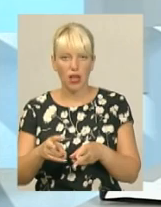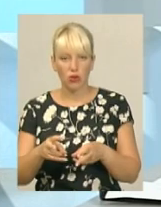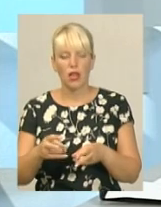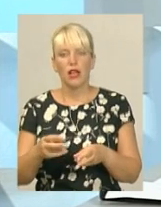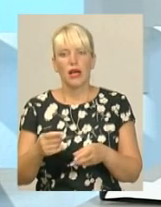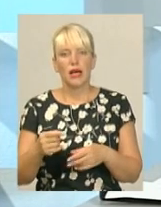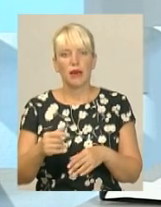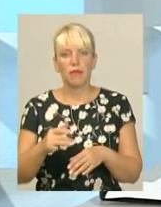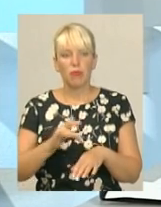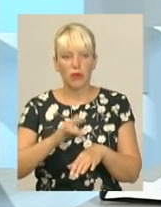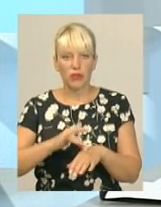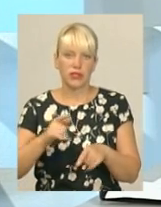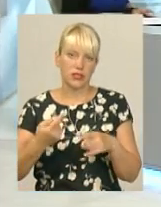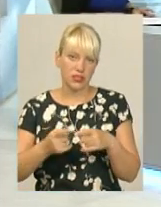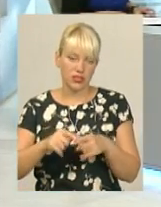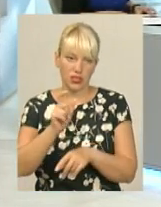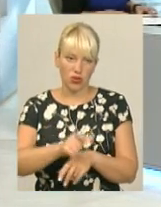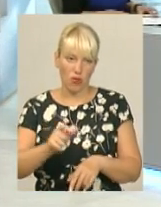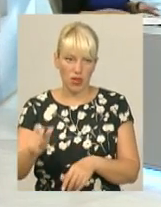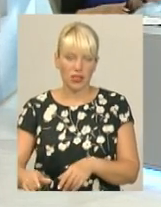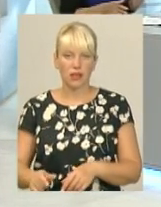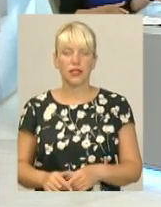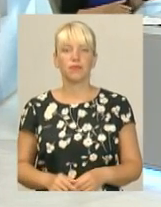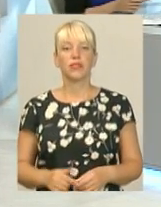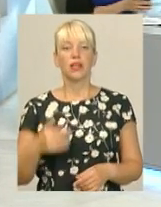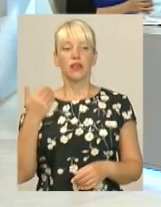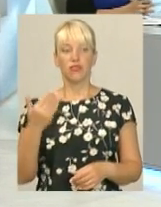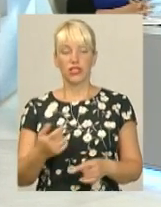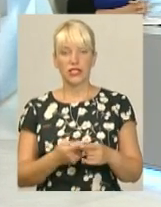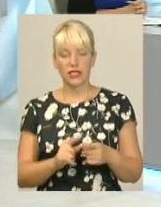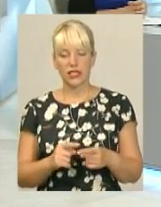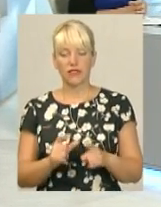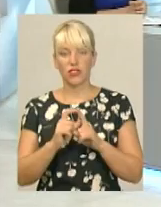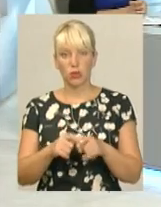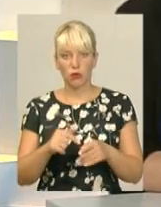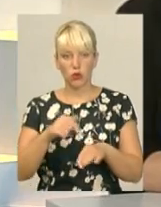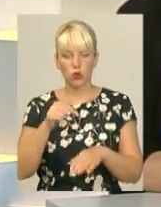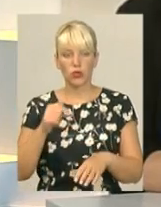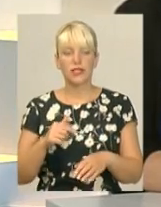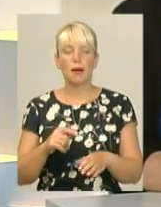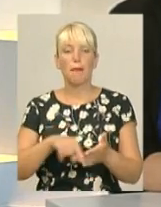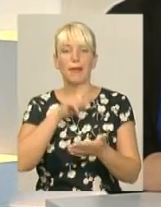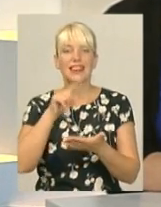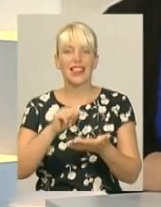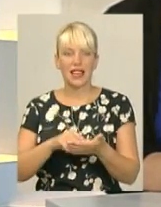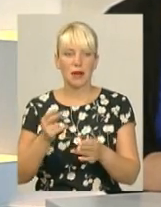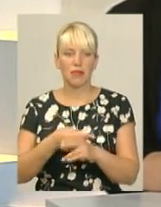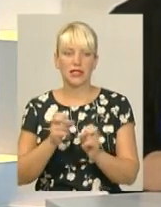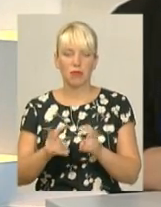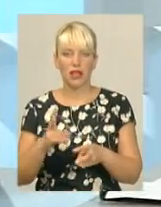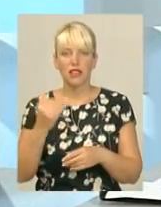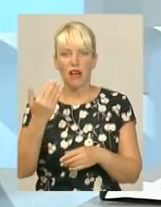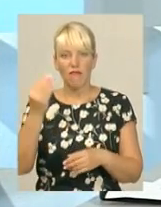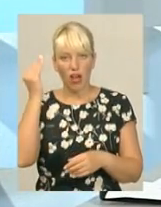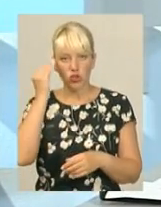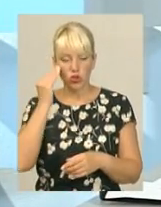переймалися вказані громадяни. Ви у цій відповіді торкнулись питання безпеки. От на вашу особисту думку, як